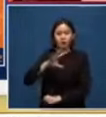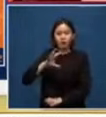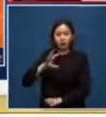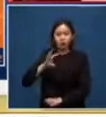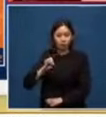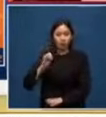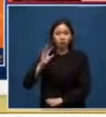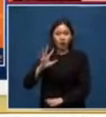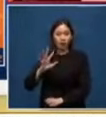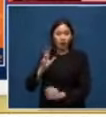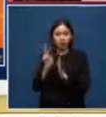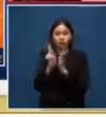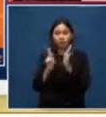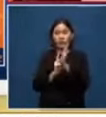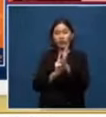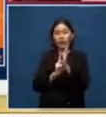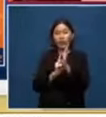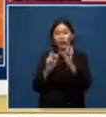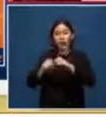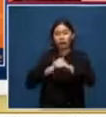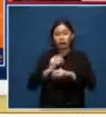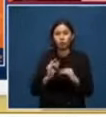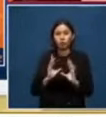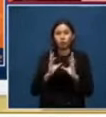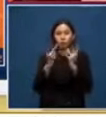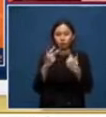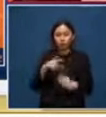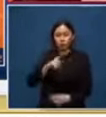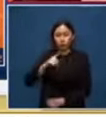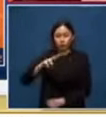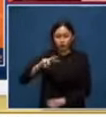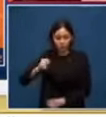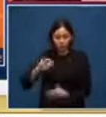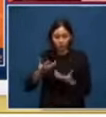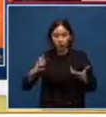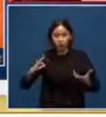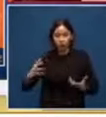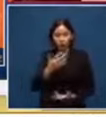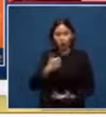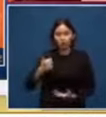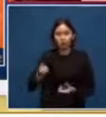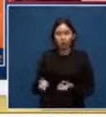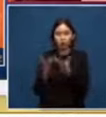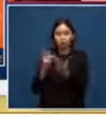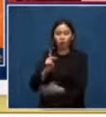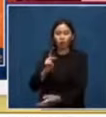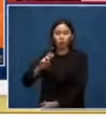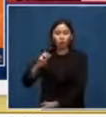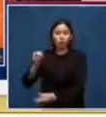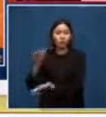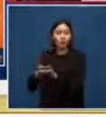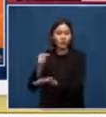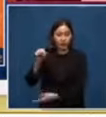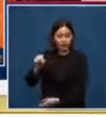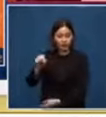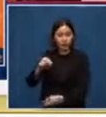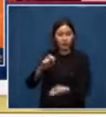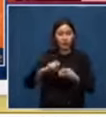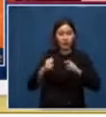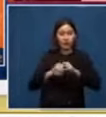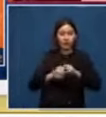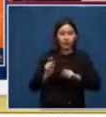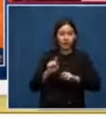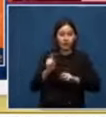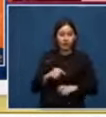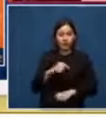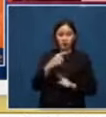คดีถึงที่สุดก็ทางปวงได้ทำการยึดทรัพย์แล้วก็ส่งต่อให้กรมธนารักษ์นะครับแล้วก็ปัญหาก็คือในปี